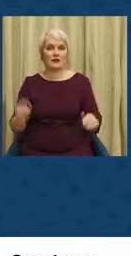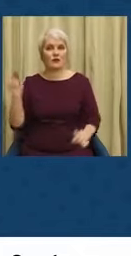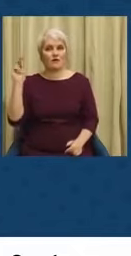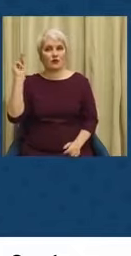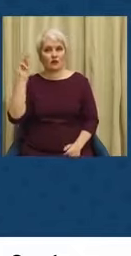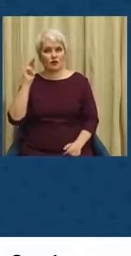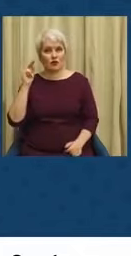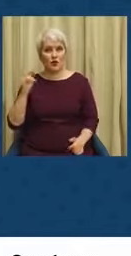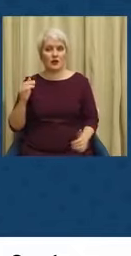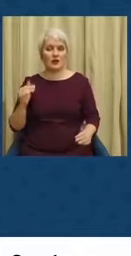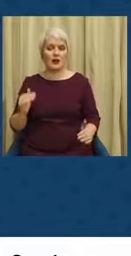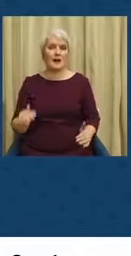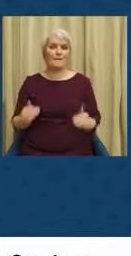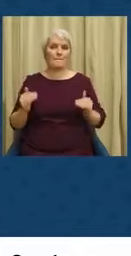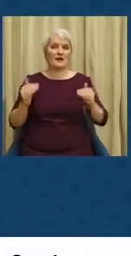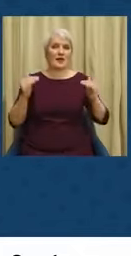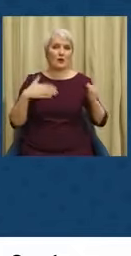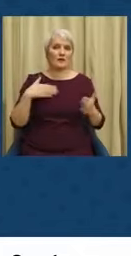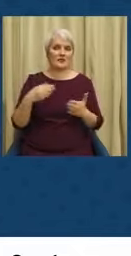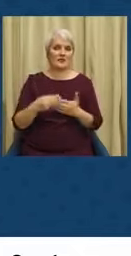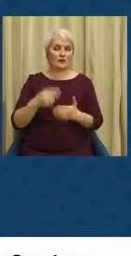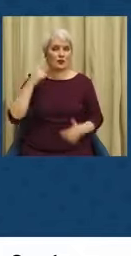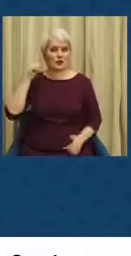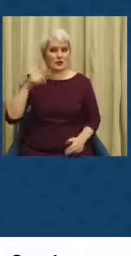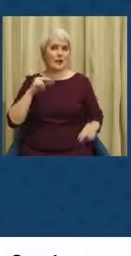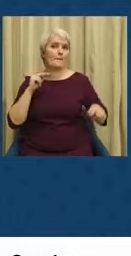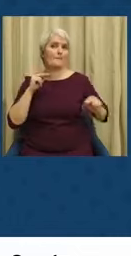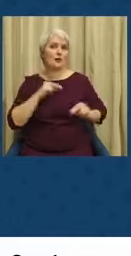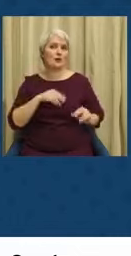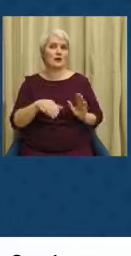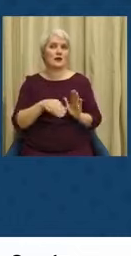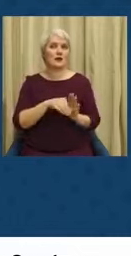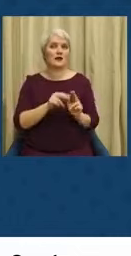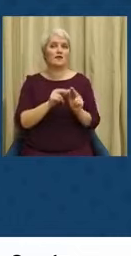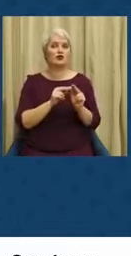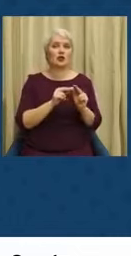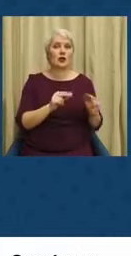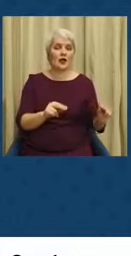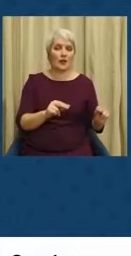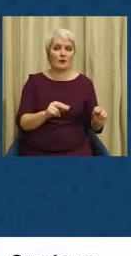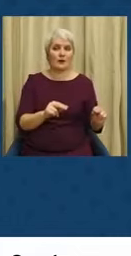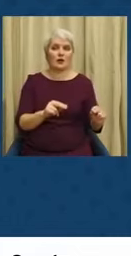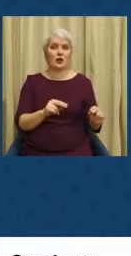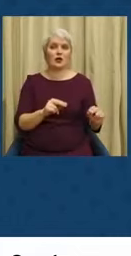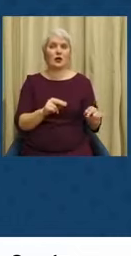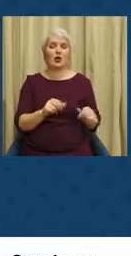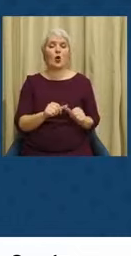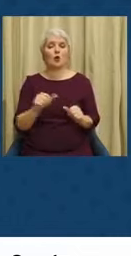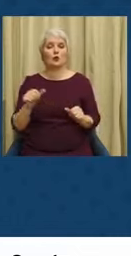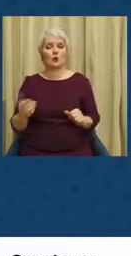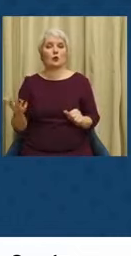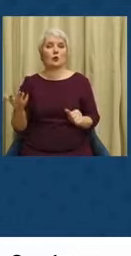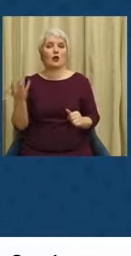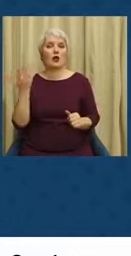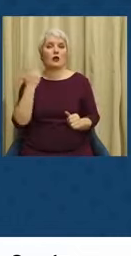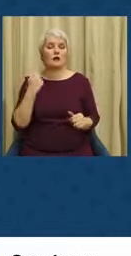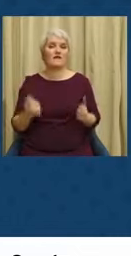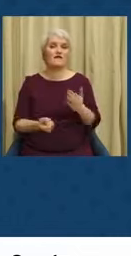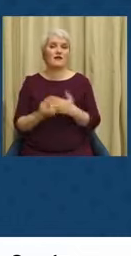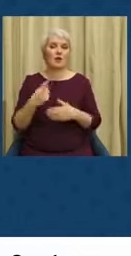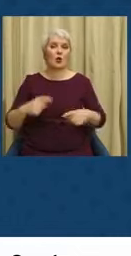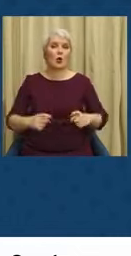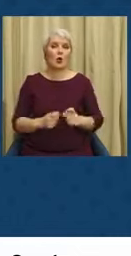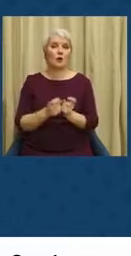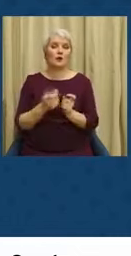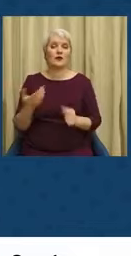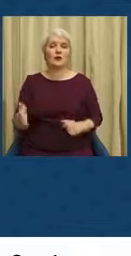навчанні, підтягували свої знання і працювали з вчителями, особливо, якщо виникають конфлікти між дітьми